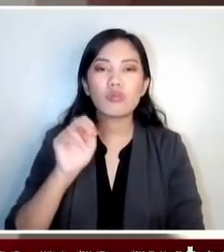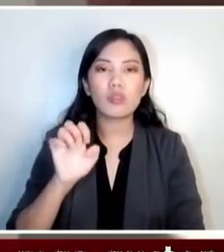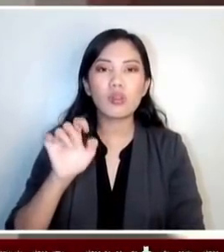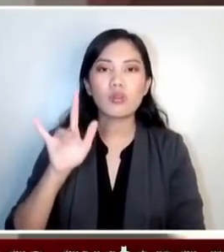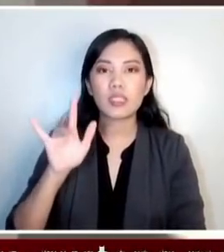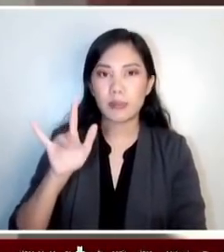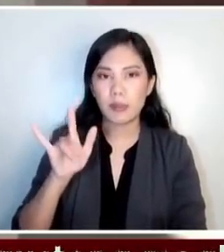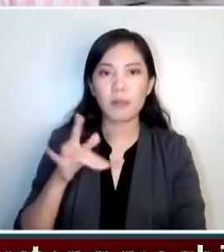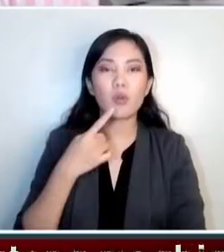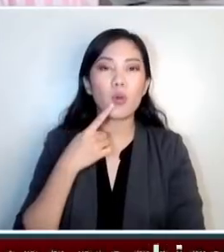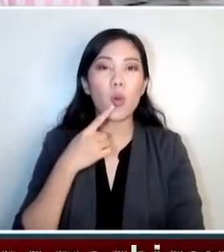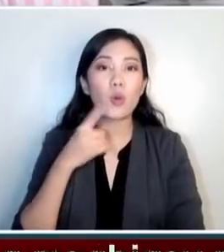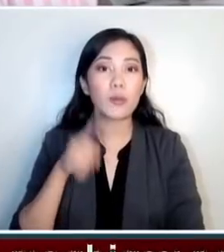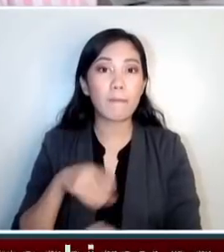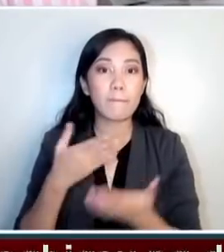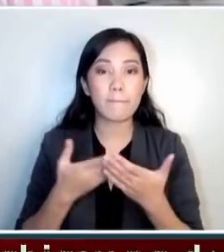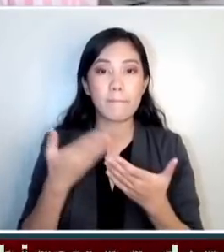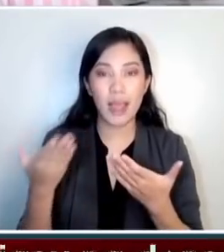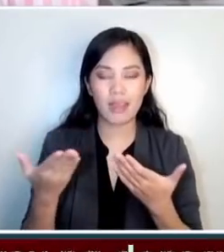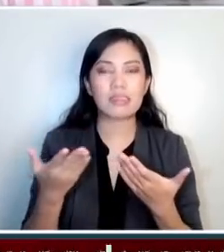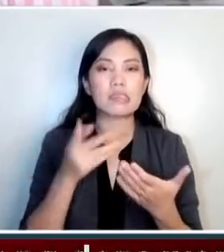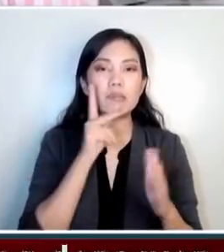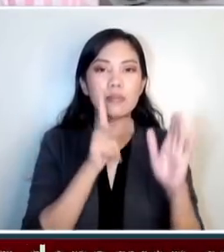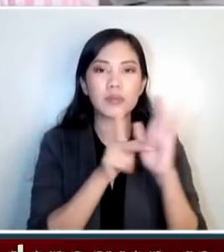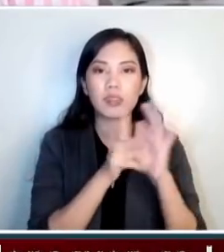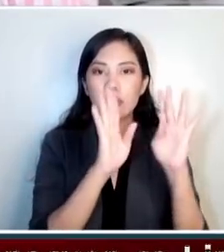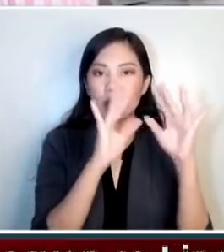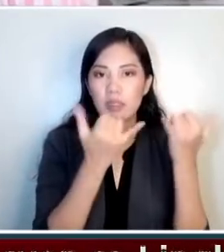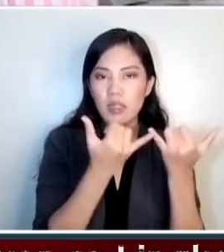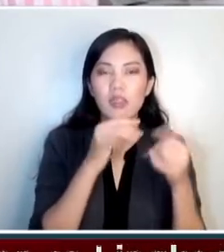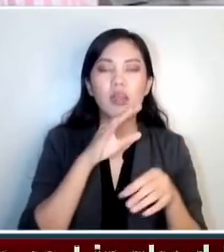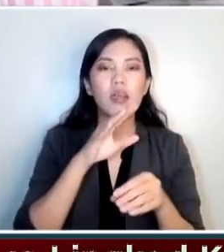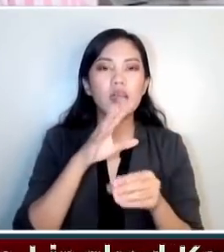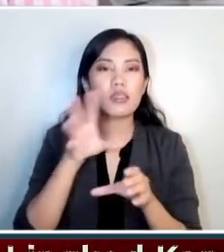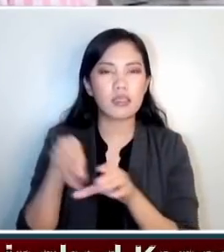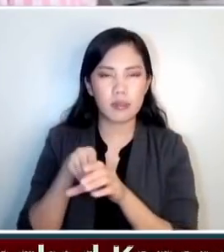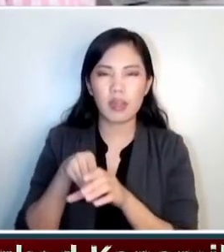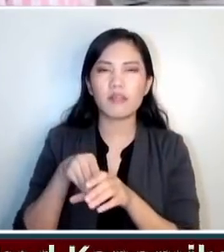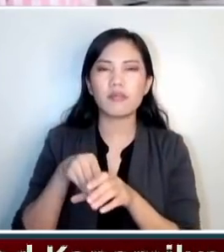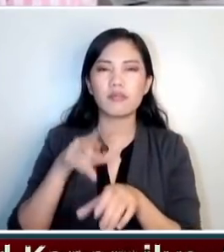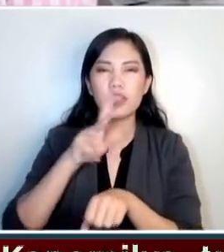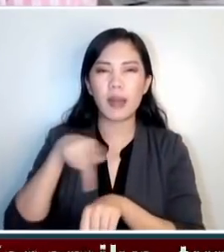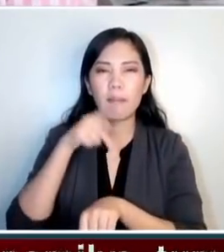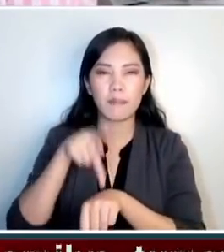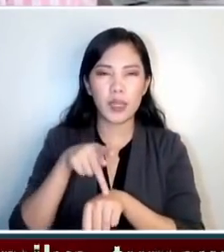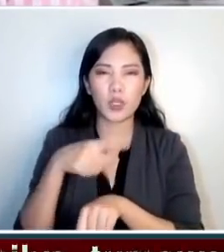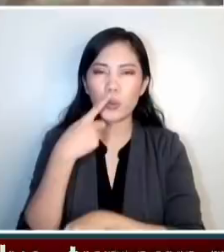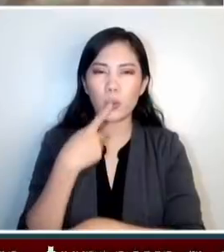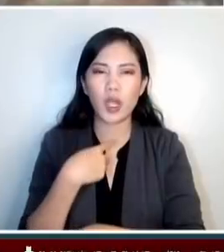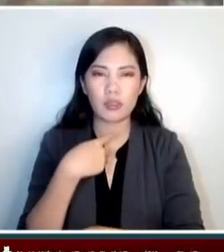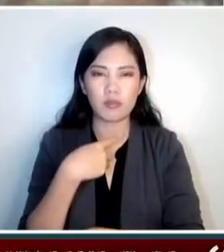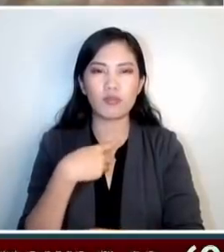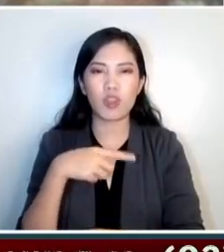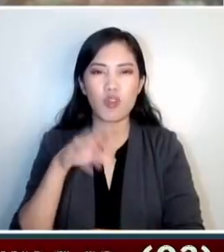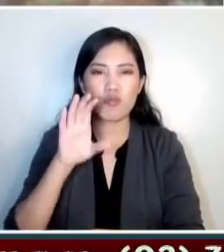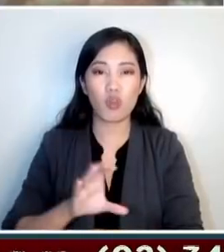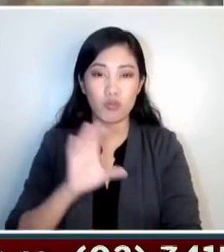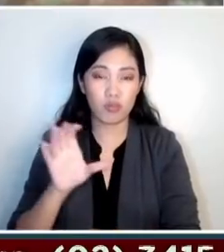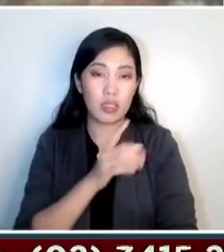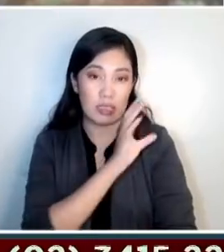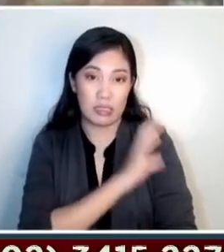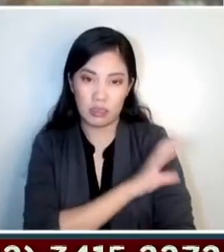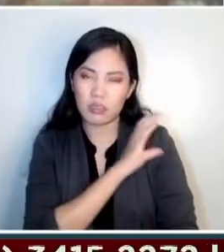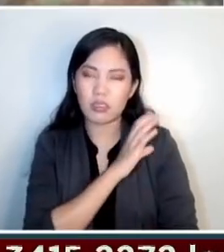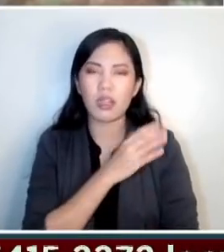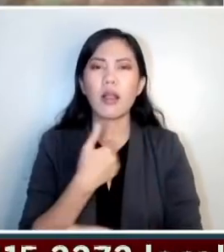ng pribadong sektor. Kasama ang Philippine Red Cross sa mga umorder ng Moderna. It's a moving target. First they said it was